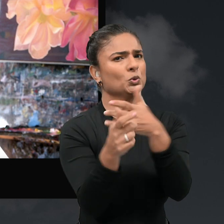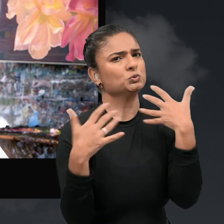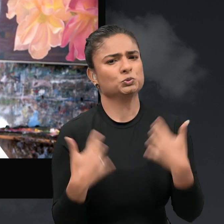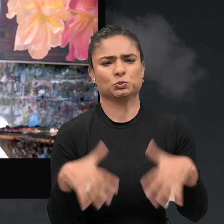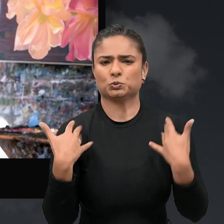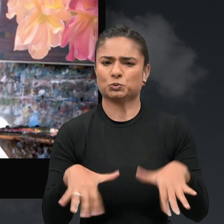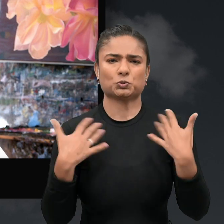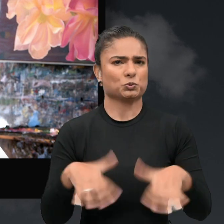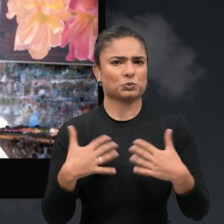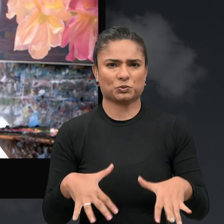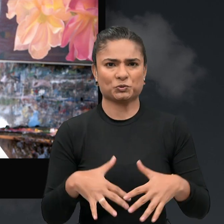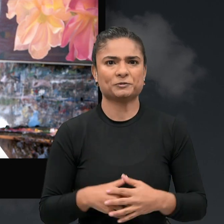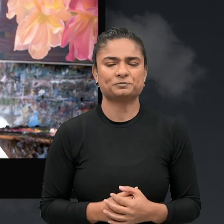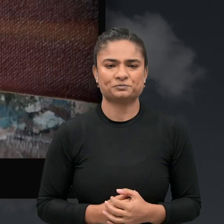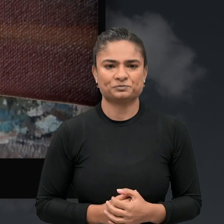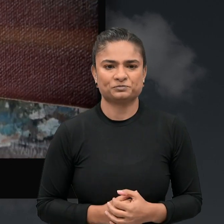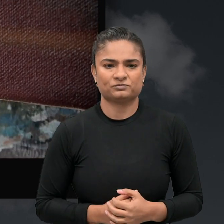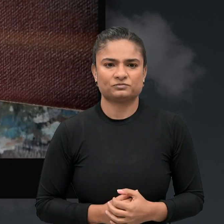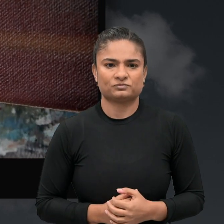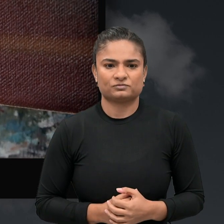beteken en baie dinge in my lewe verander.